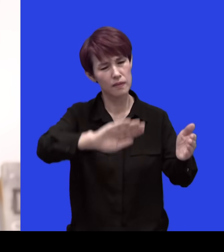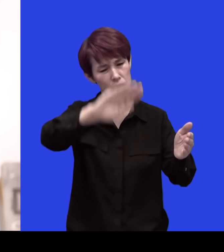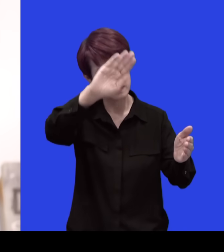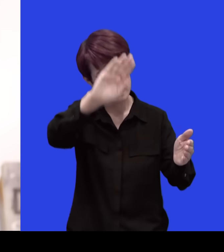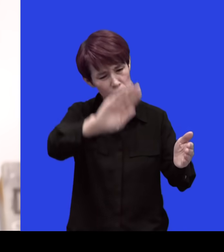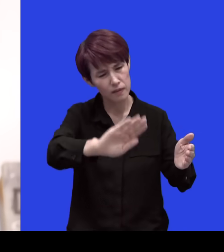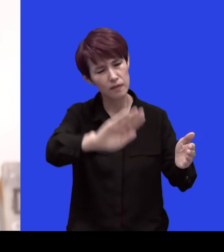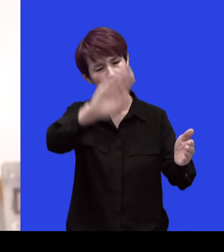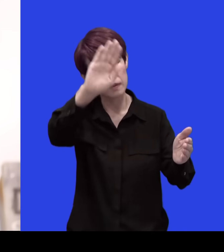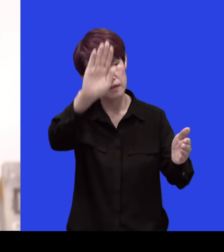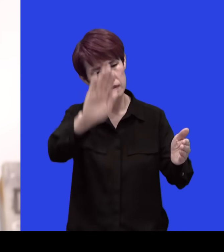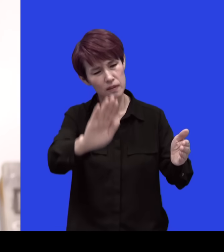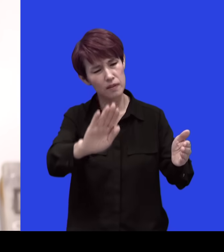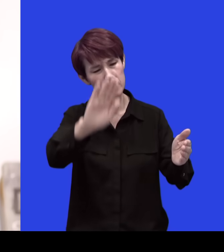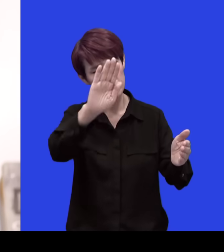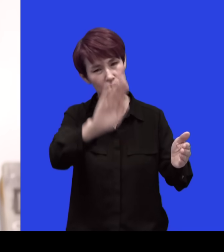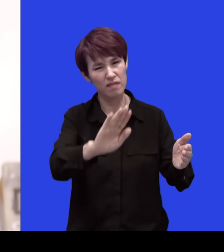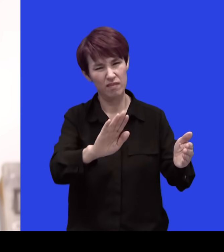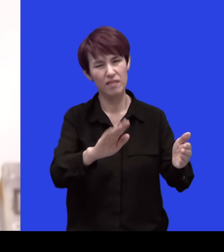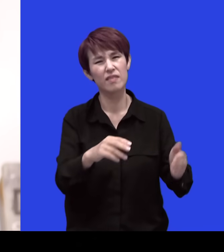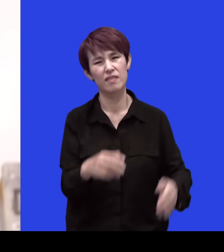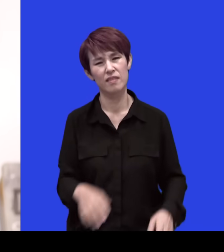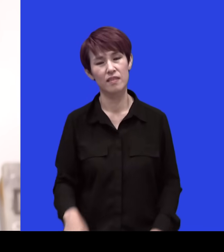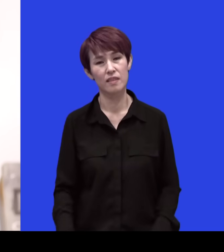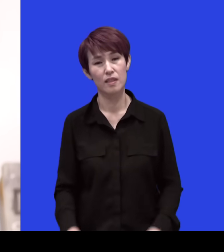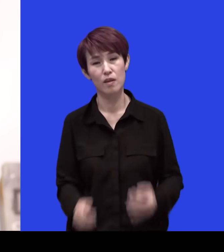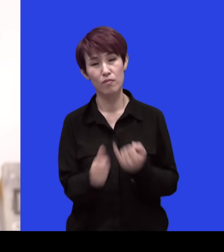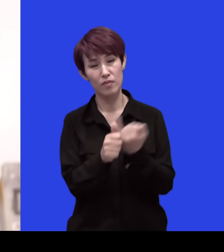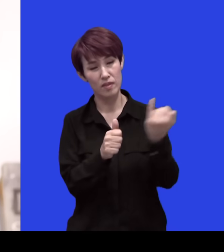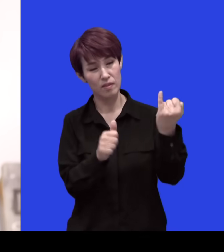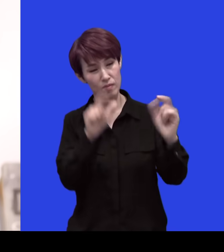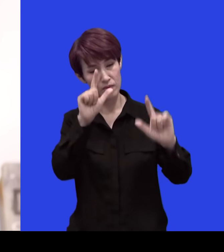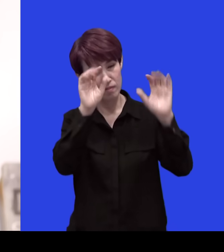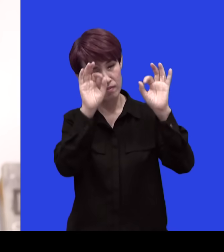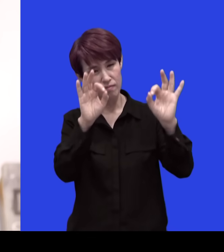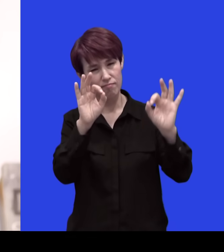그 우는 걸 보면 가슴이 왜